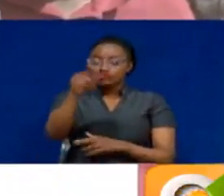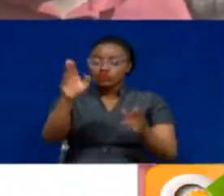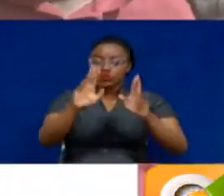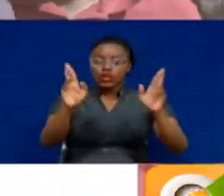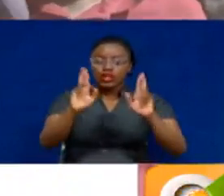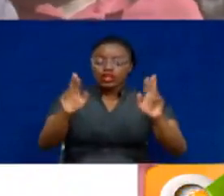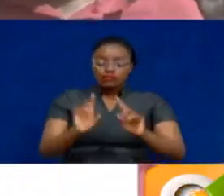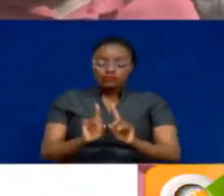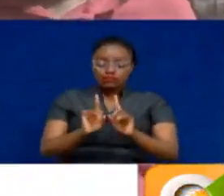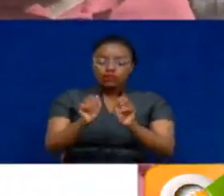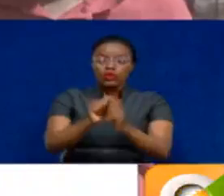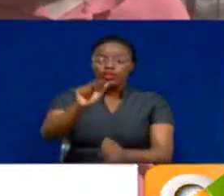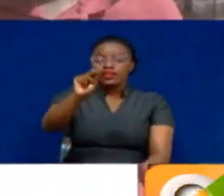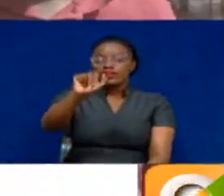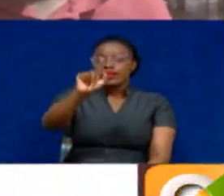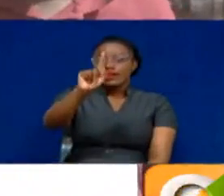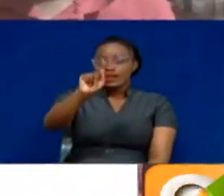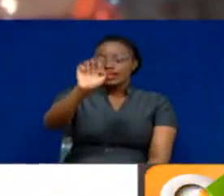tayari kutembea na Natembeya.